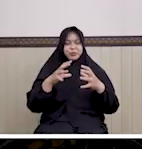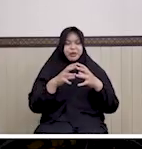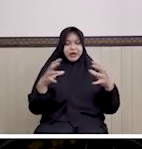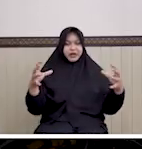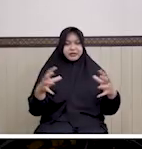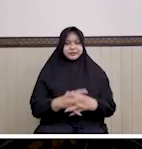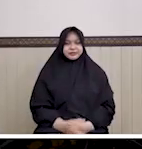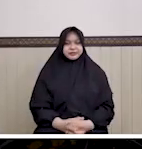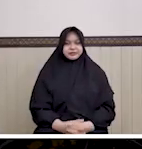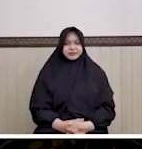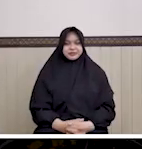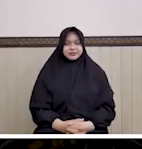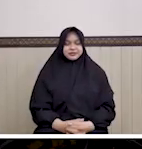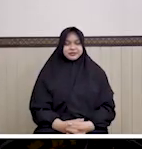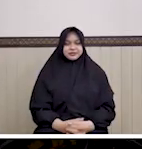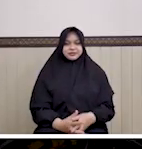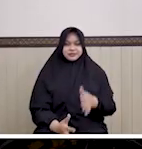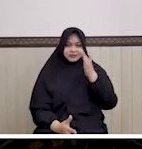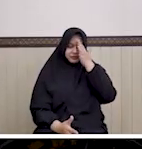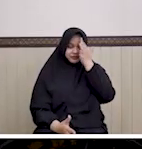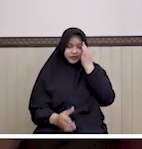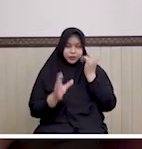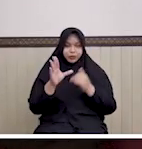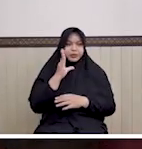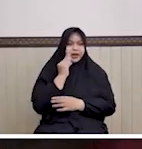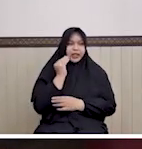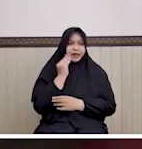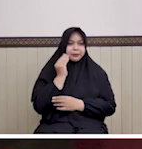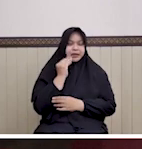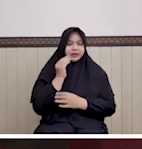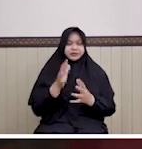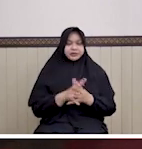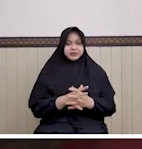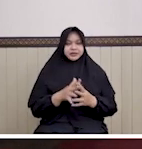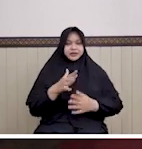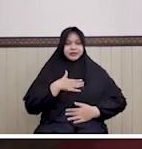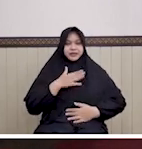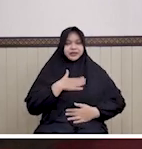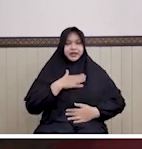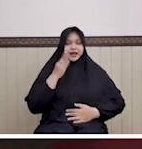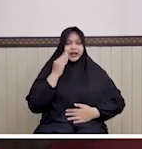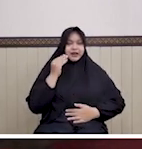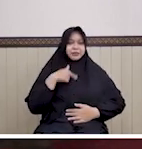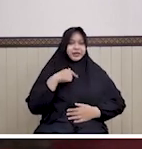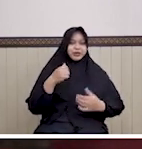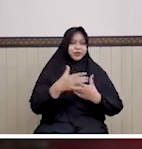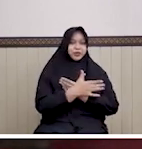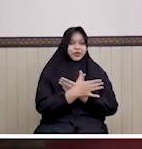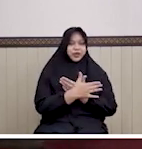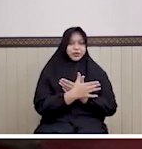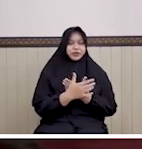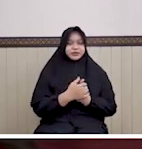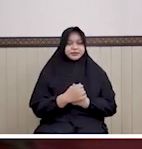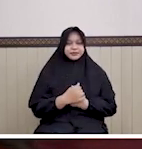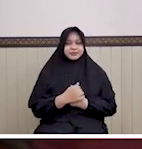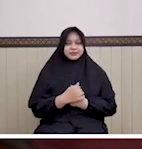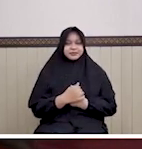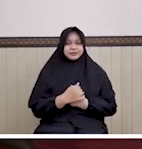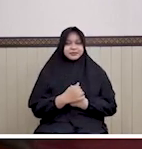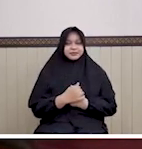jadi itu pengalaman yang yang saya alami di Gunungkidul satu